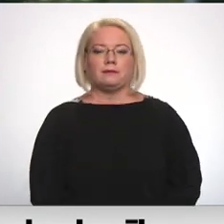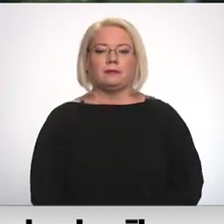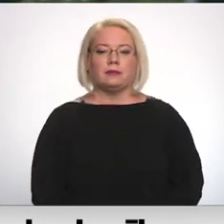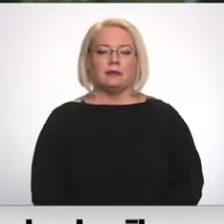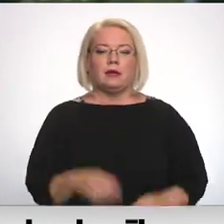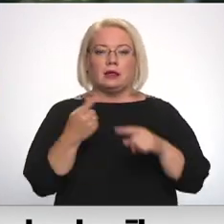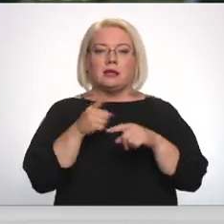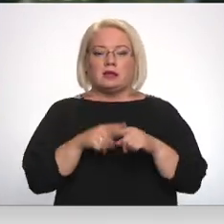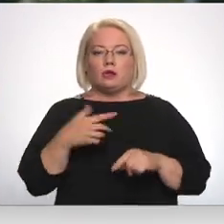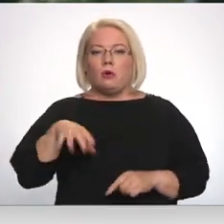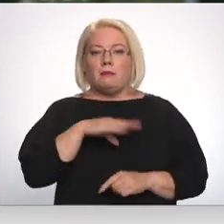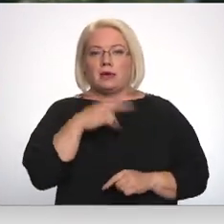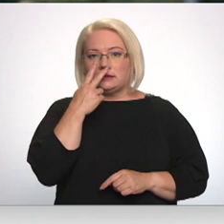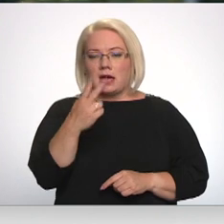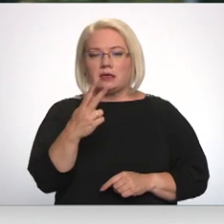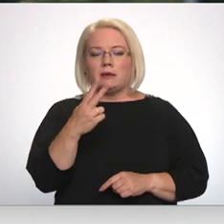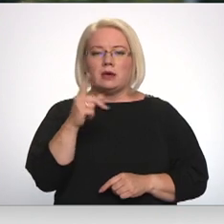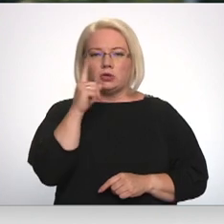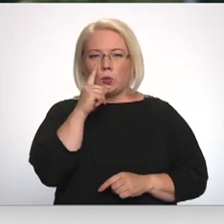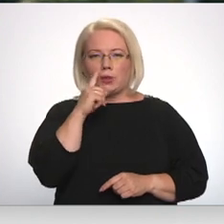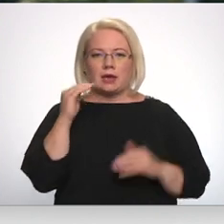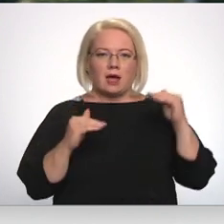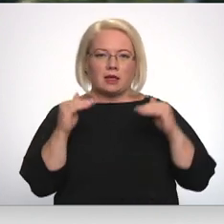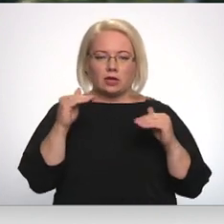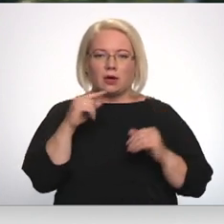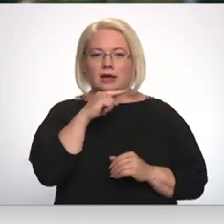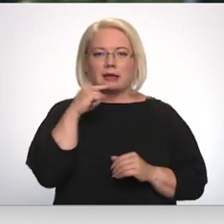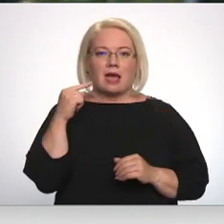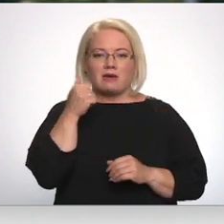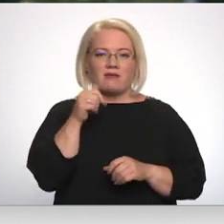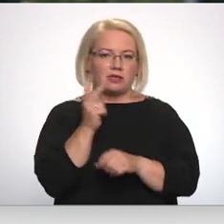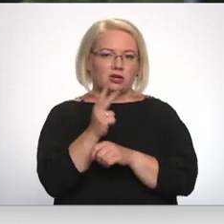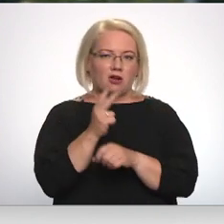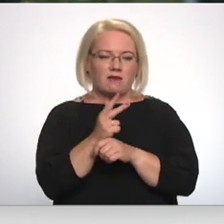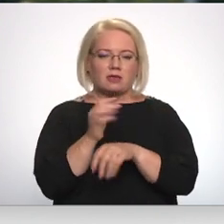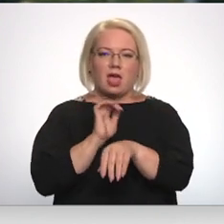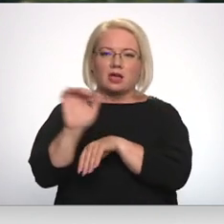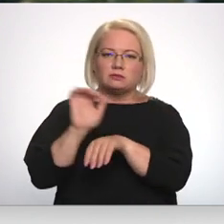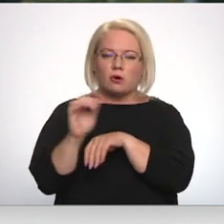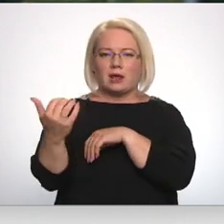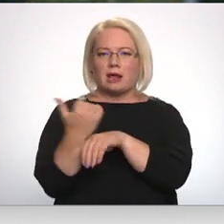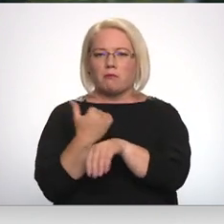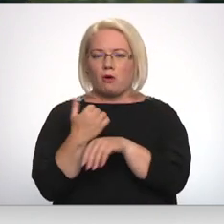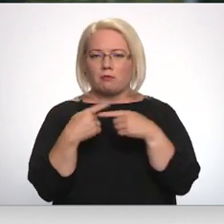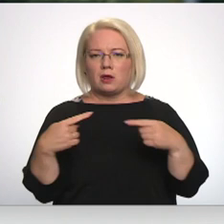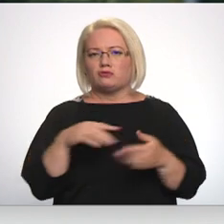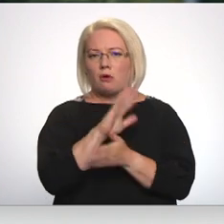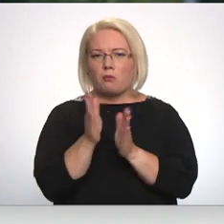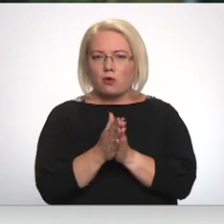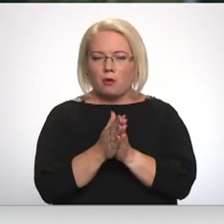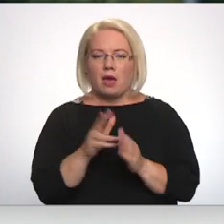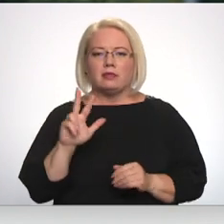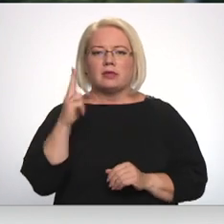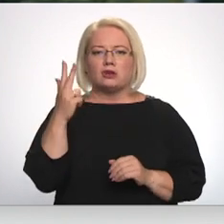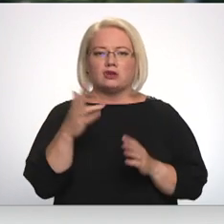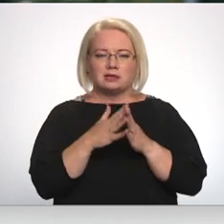Līdz ar to mēs skatāmies arī jūnija rādītājos, piemēram, Krievija mums ir trešajā vietā gan pēc eksporta, gan pēc importa apjoma, tad trešais